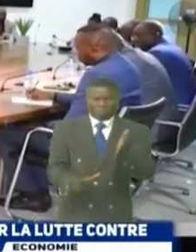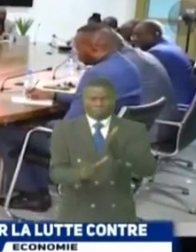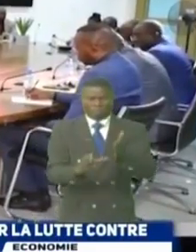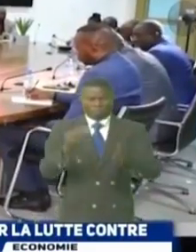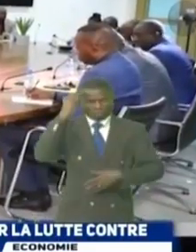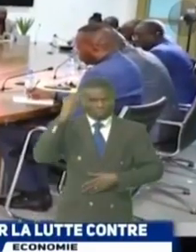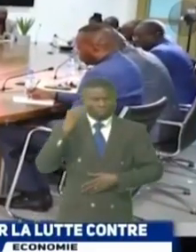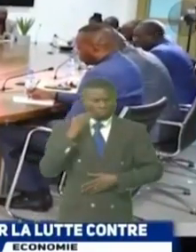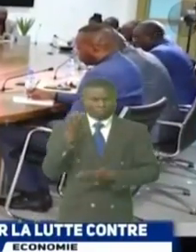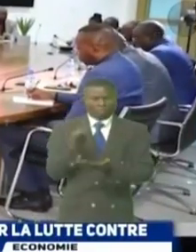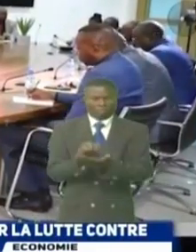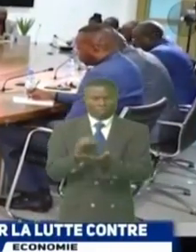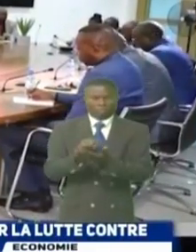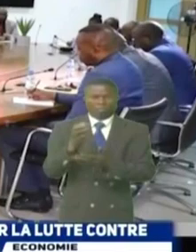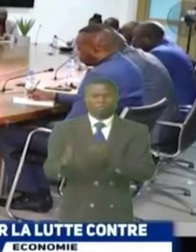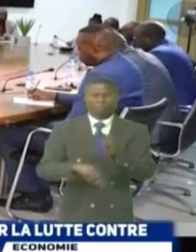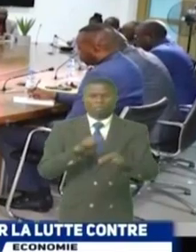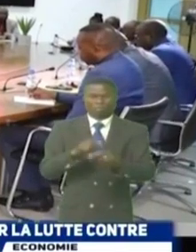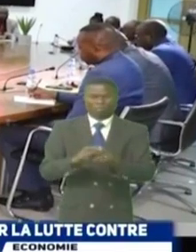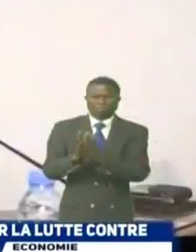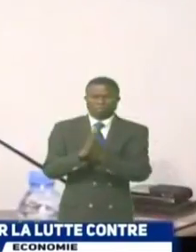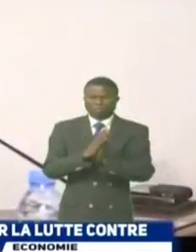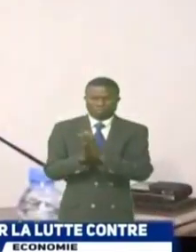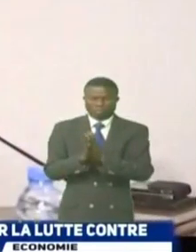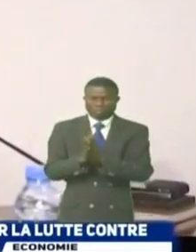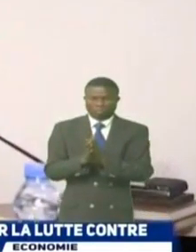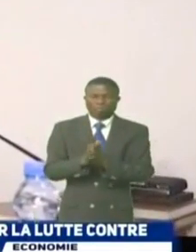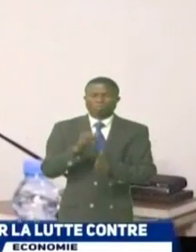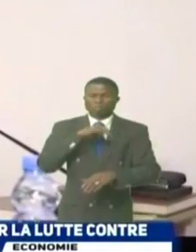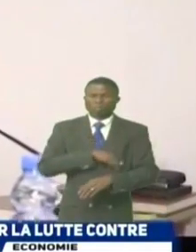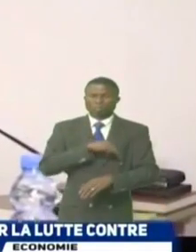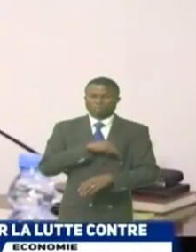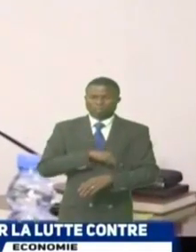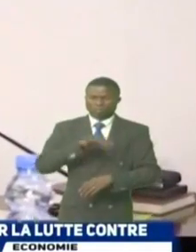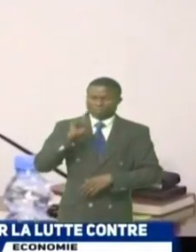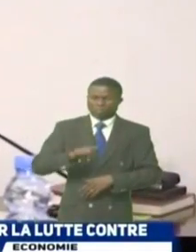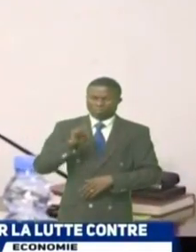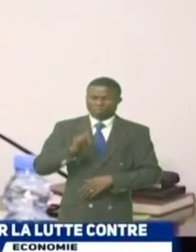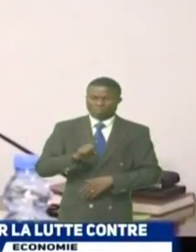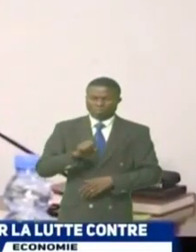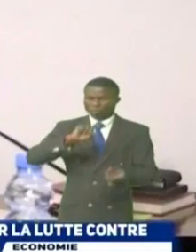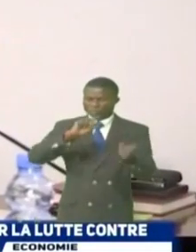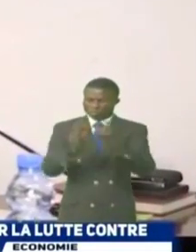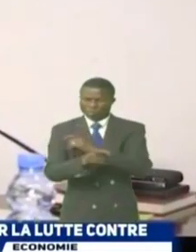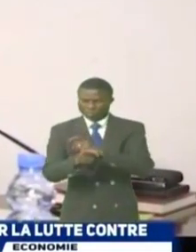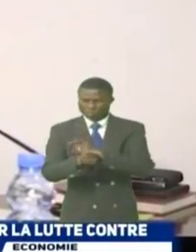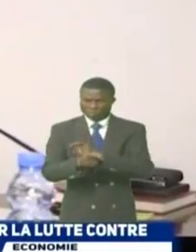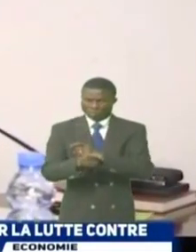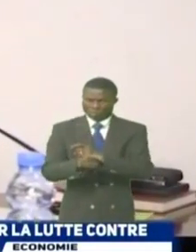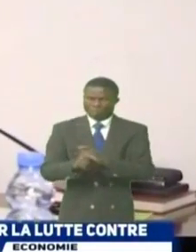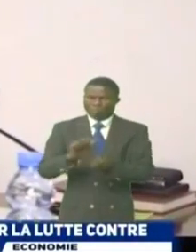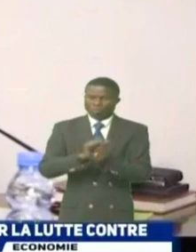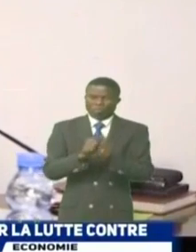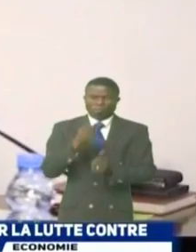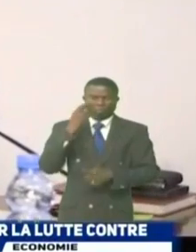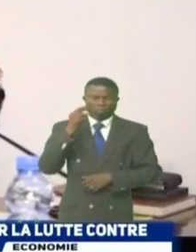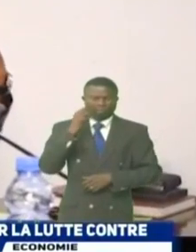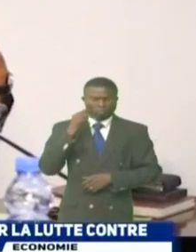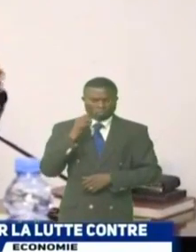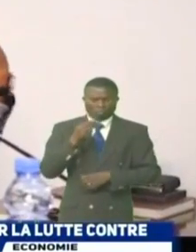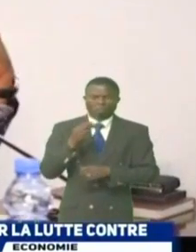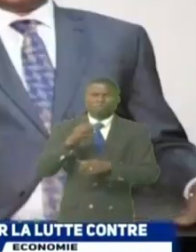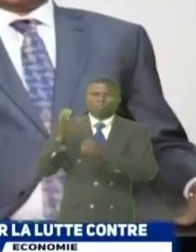ministre, ministre de l'économie nationale, a martelé que cette mission ne devrait pas se transformer en une sorte de tracasserie contre les